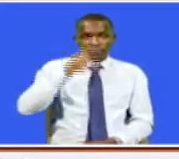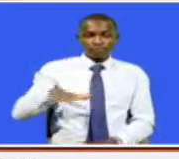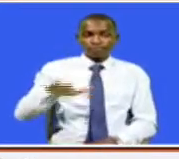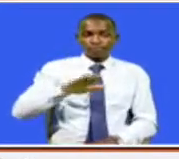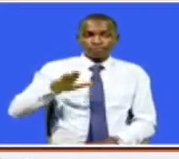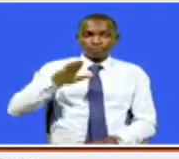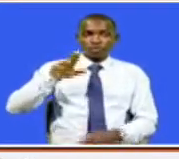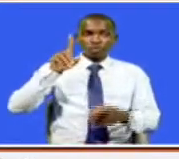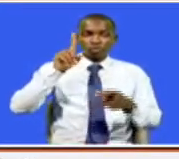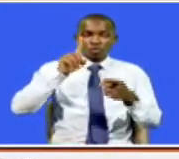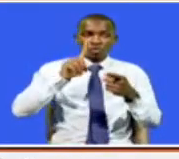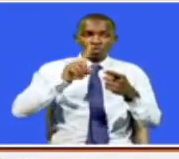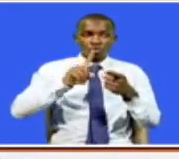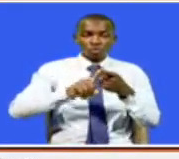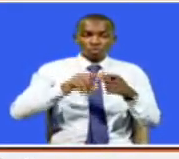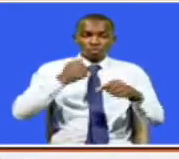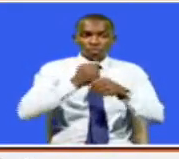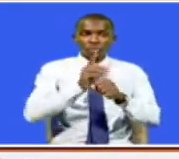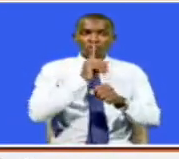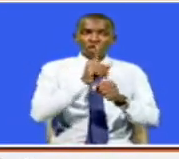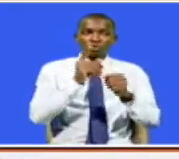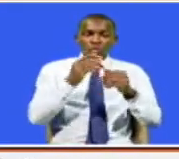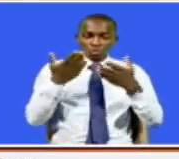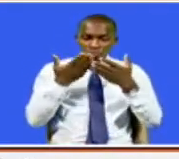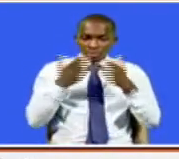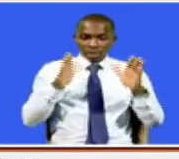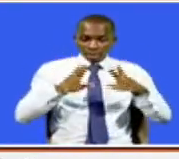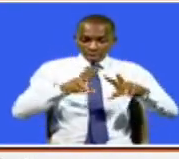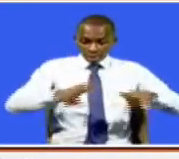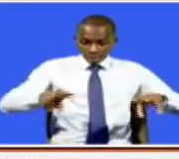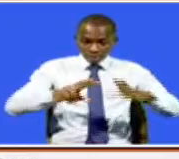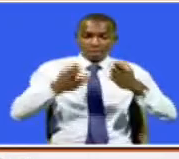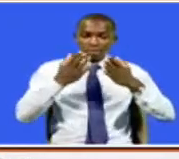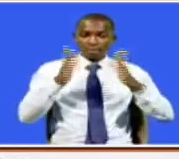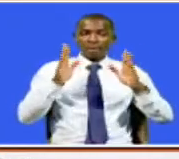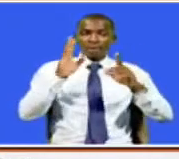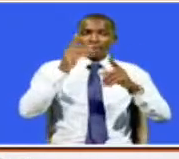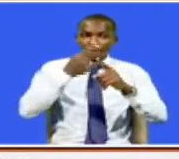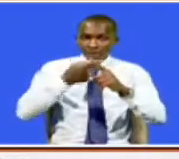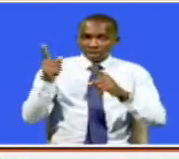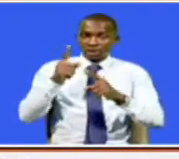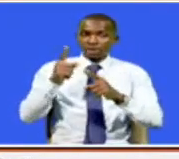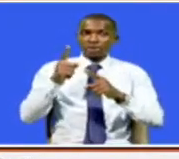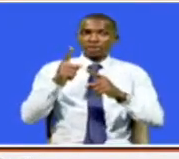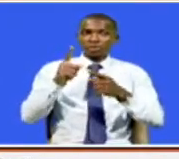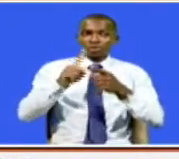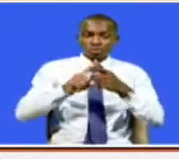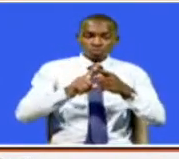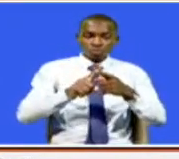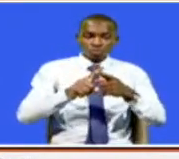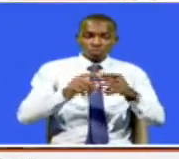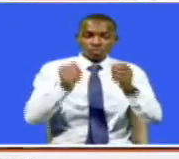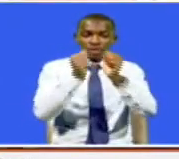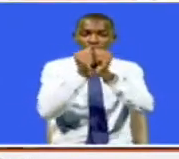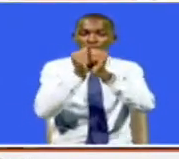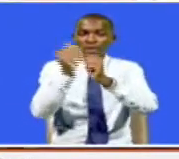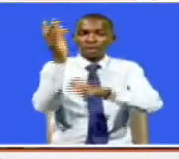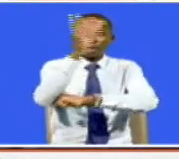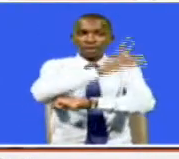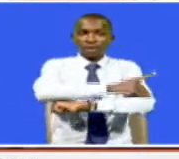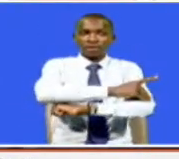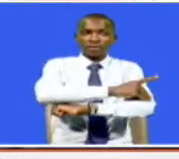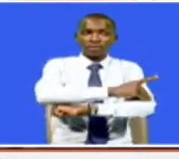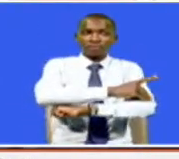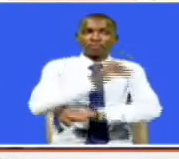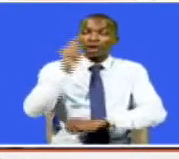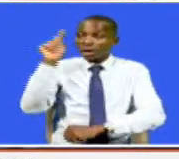to enable completion of investigations but for period of 10 days. Si mara